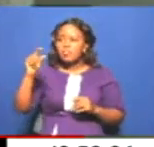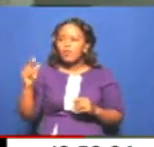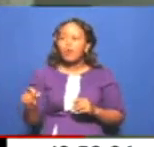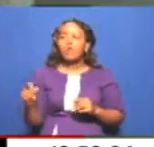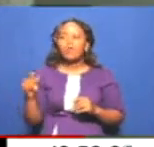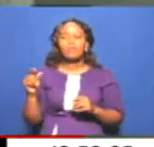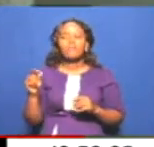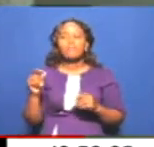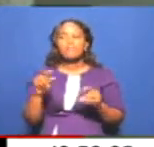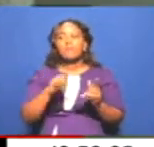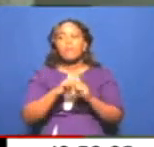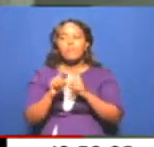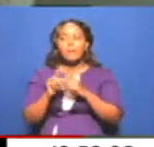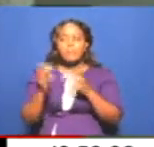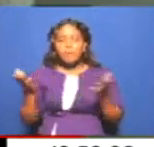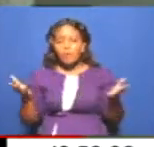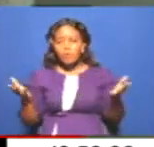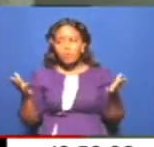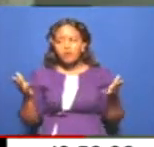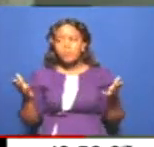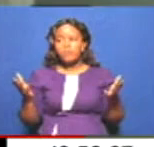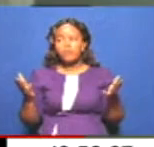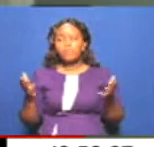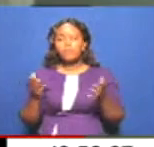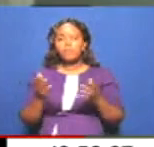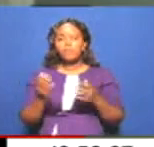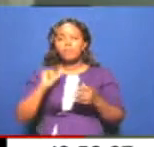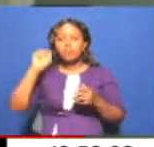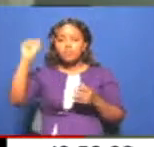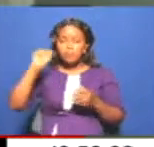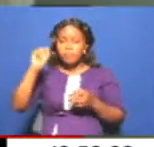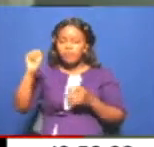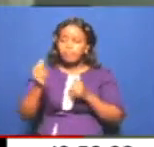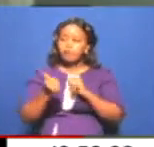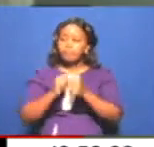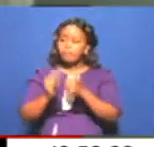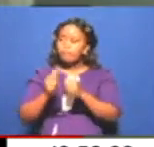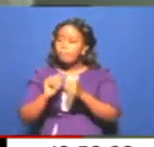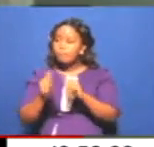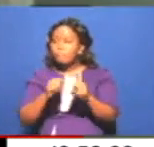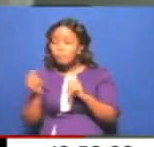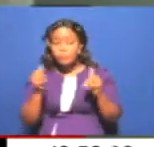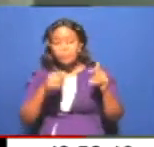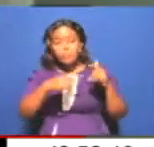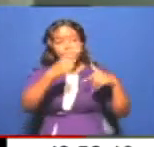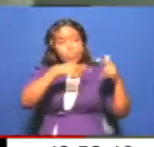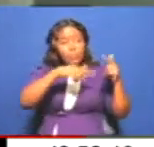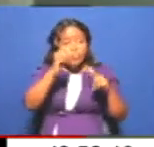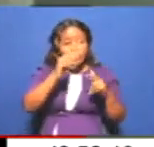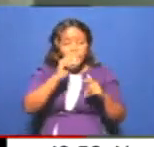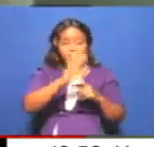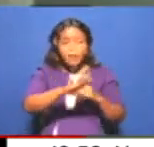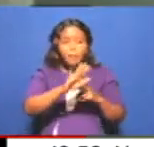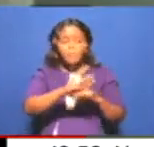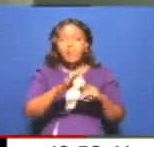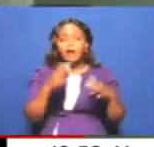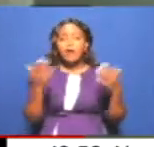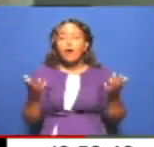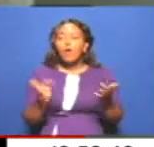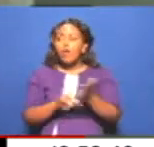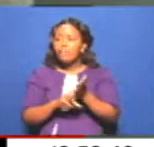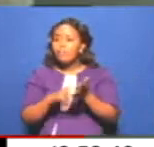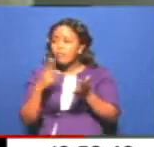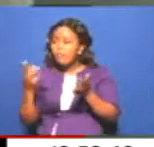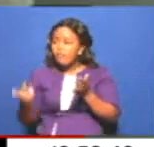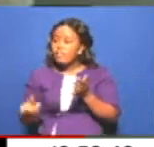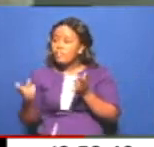Yeah. Ni competition. Kwa hivyo kushinda kwake ama kutoshinda kwake, mm-hmm, kutakuwa